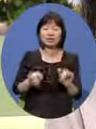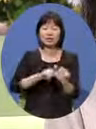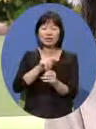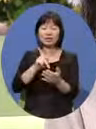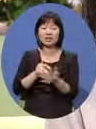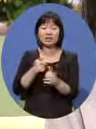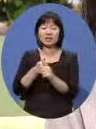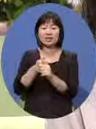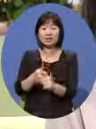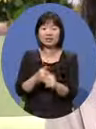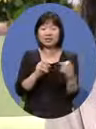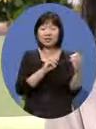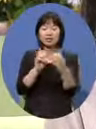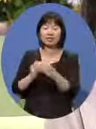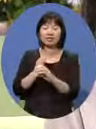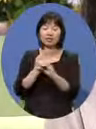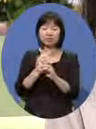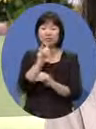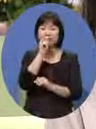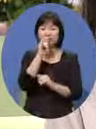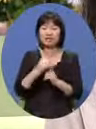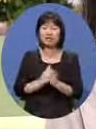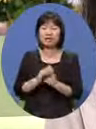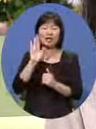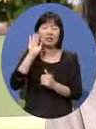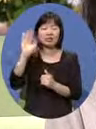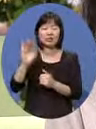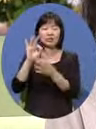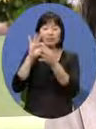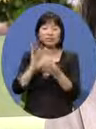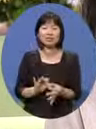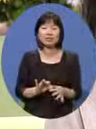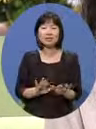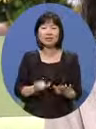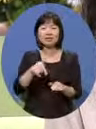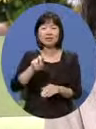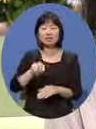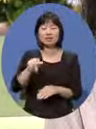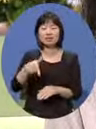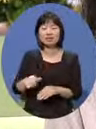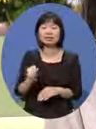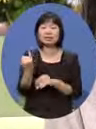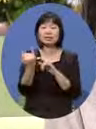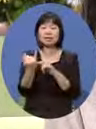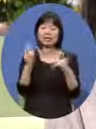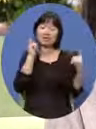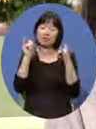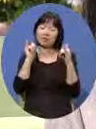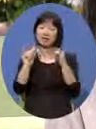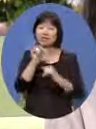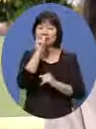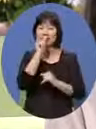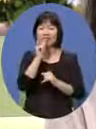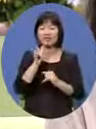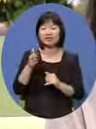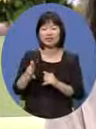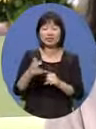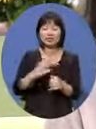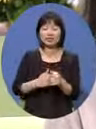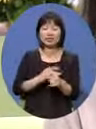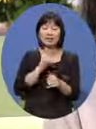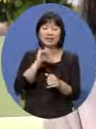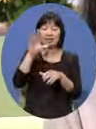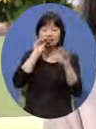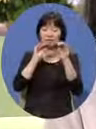상황에 대해서 얘기를 나누고 있거든요. 네. 그래서 앞으로도 계속 예, 김숙기 원장님과 연락을 하면서 계속 전문가 얘기를